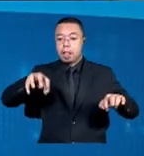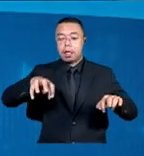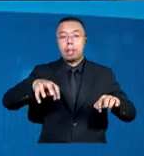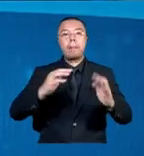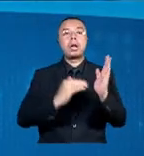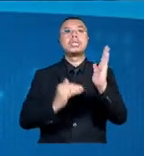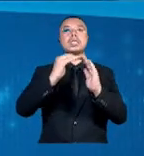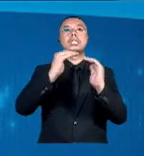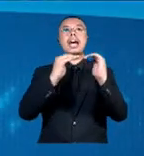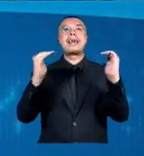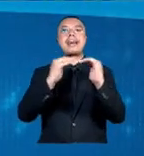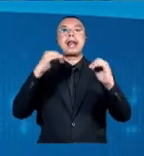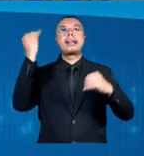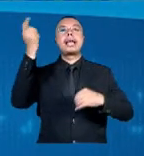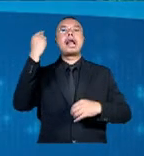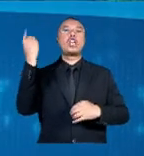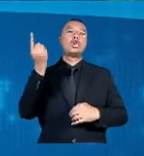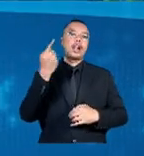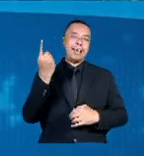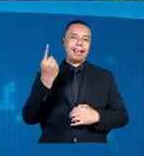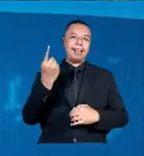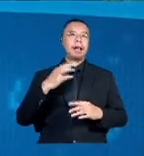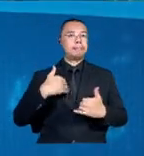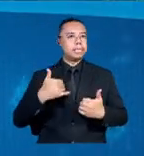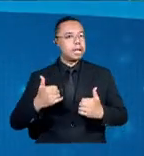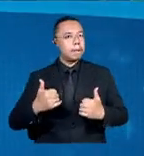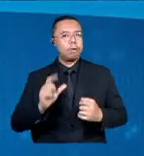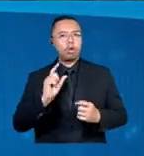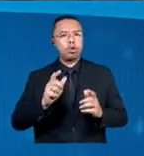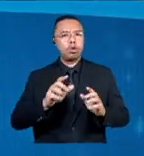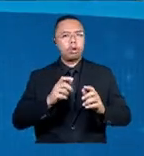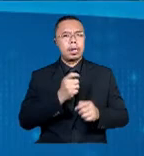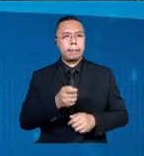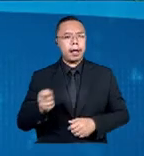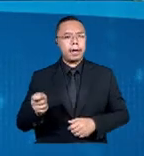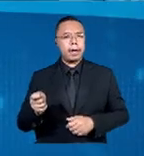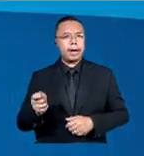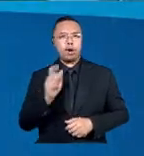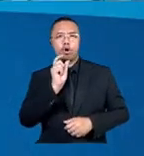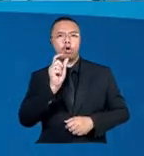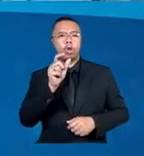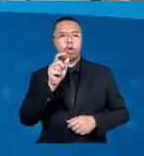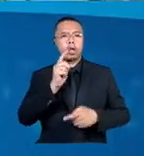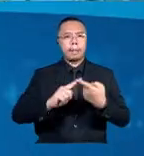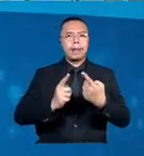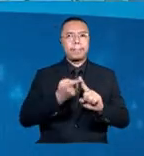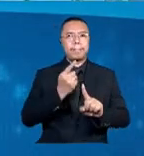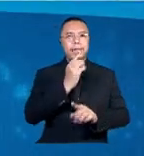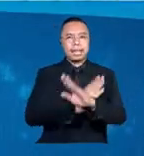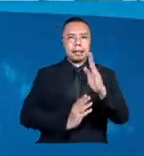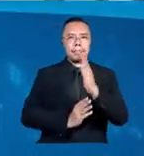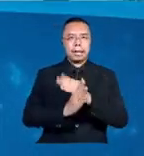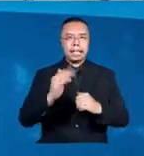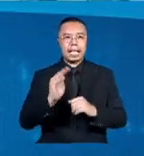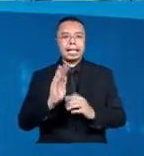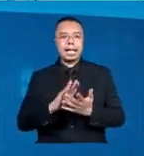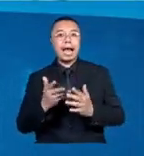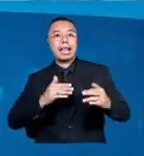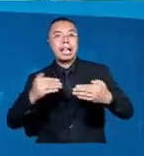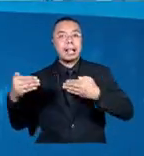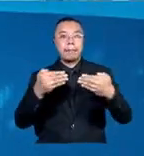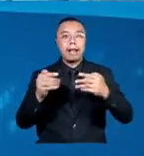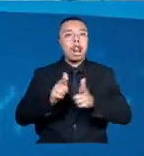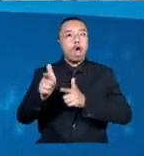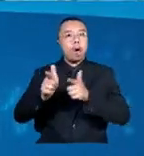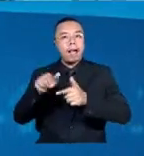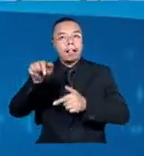internasional, dan ini siap digunakan oleh para disabilitas yang akan berlomba